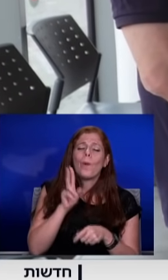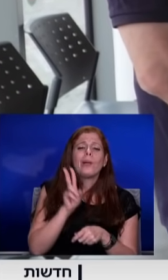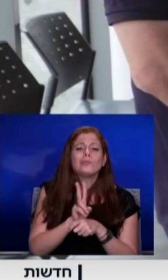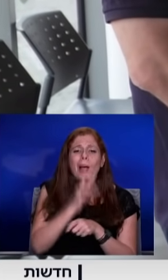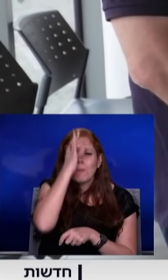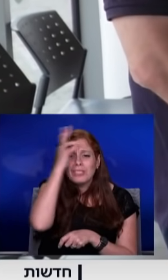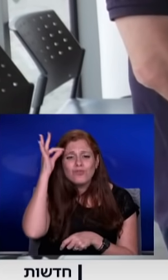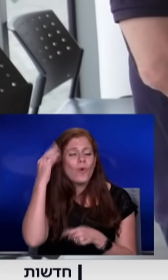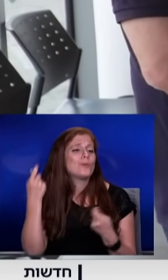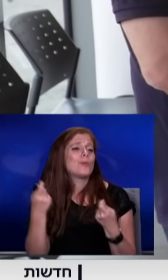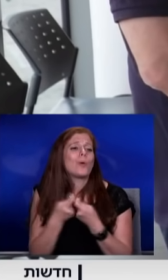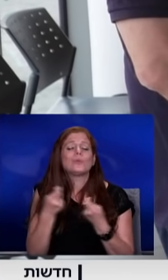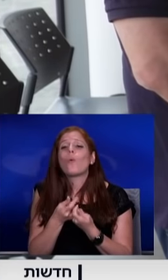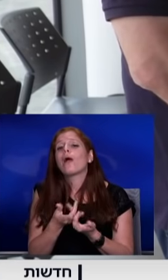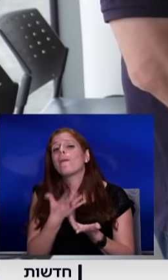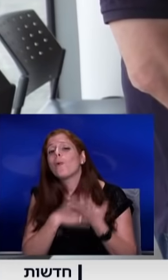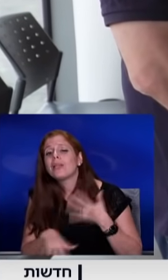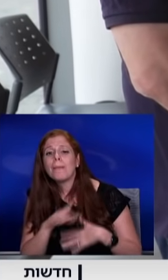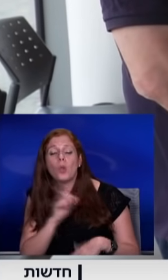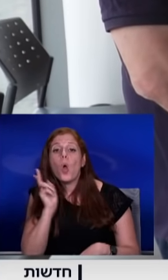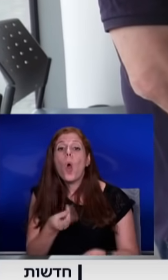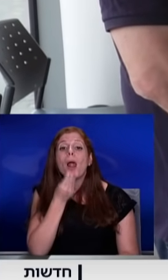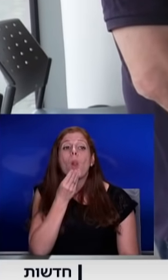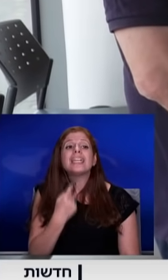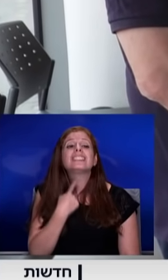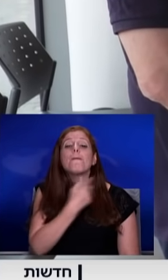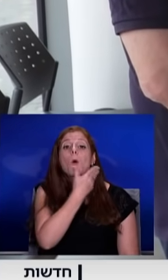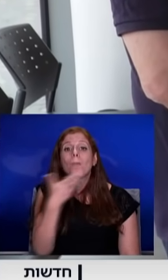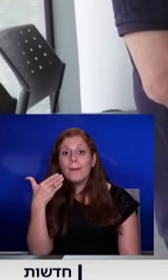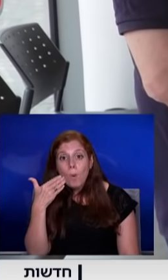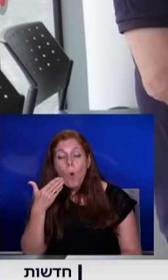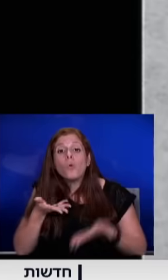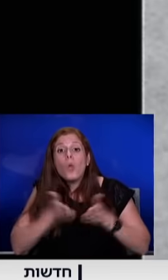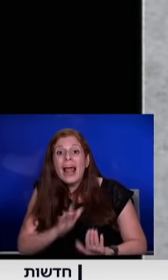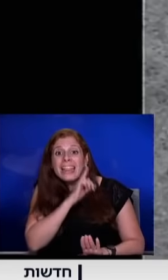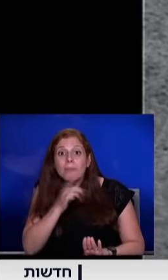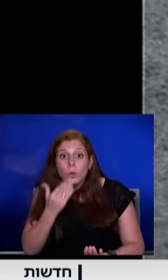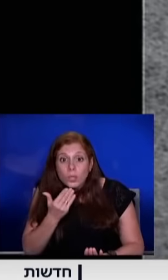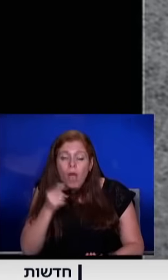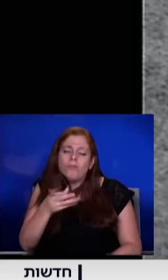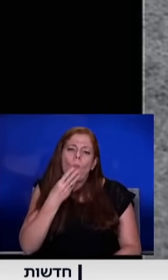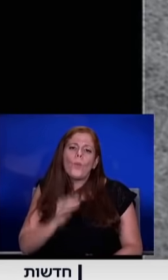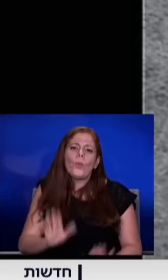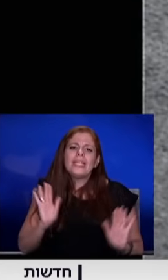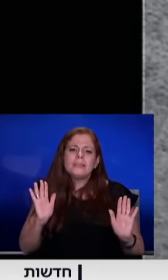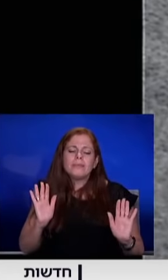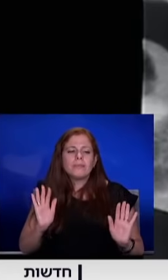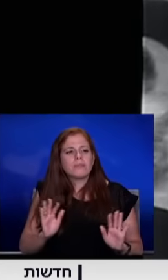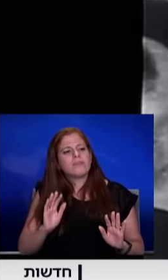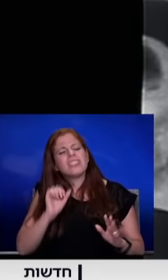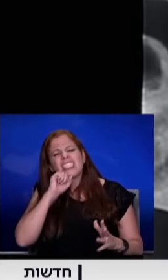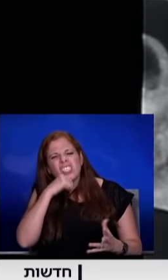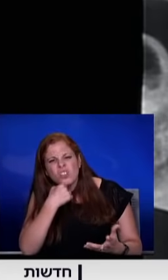לכמה הוא נחמד או לא. הוא יכול לאכול חזיר ביום הכיפורים. נולד לאמא יהודיה, יהודי. היא היסטורית, פילוסופית,